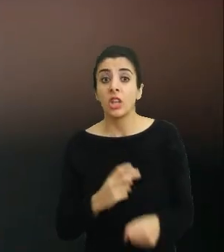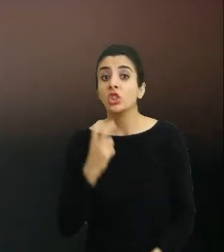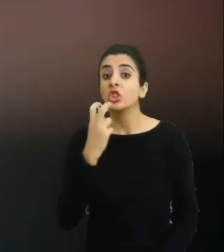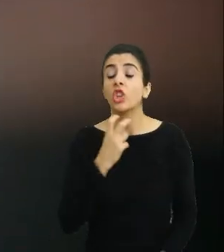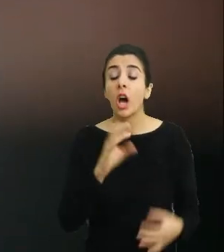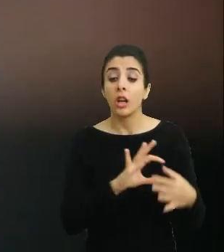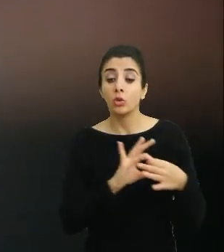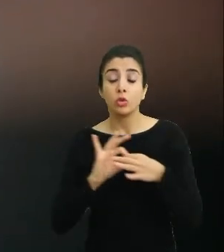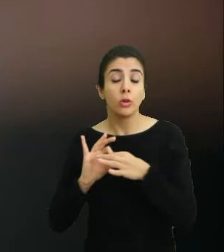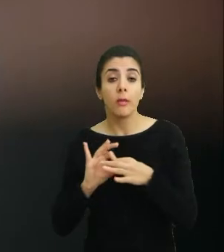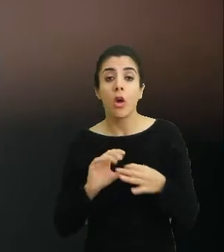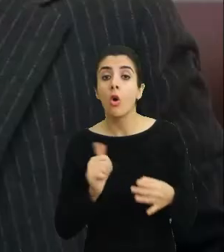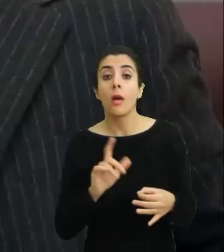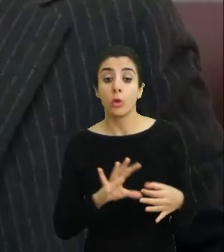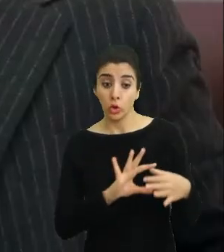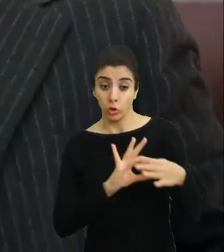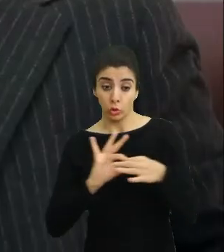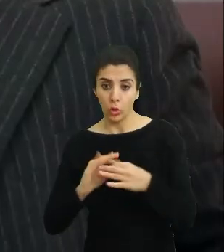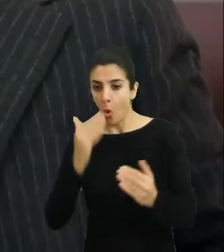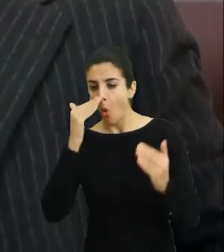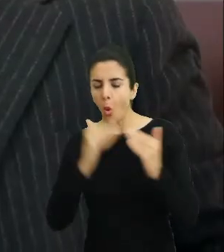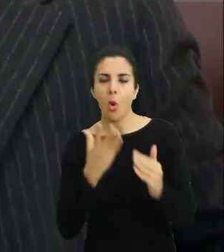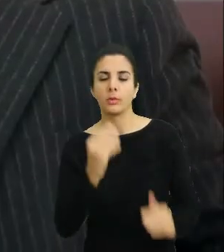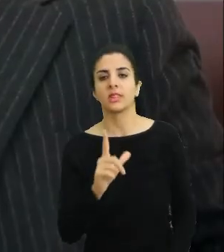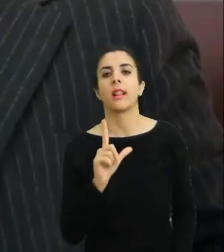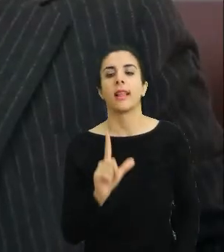Şair sözleri değil, sözün nereye olmalıdır elbet.